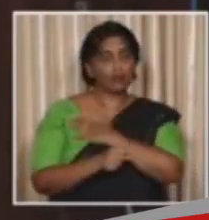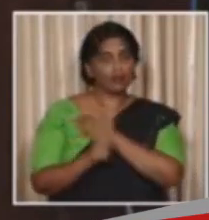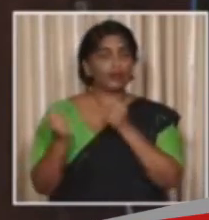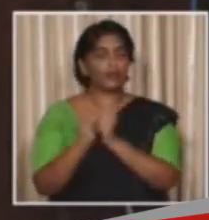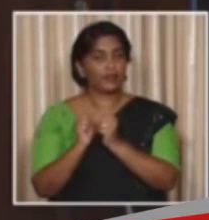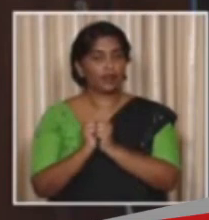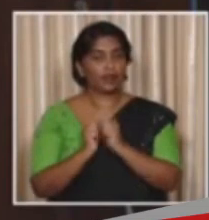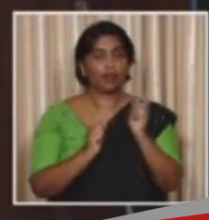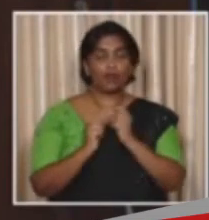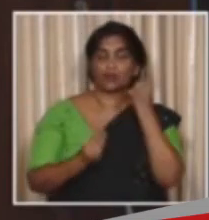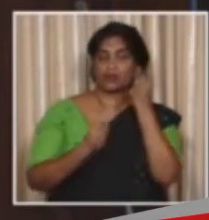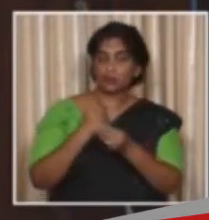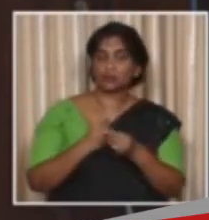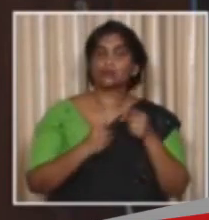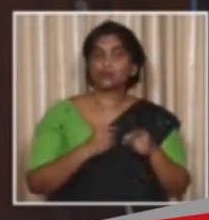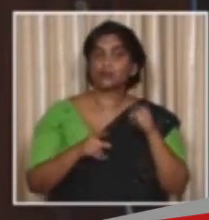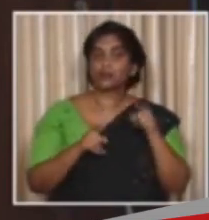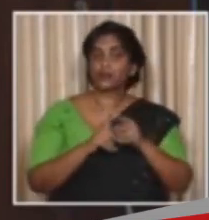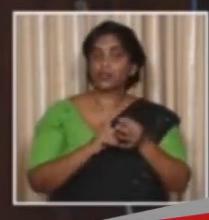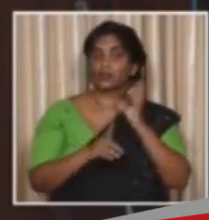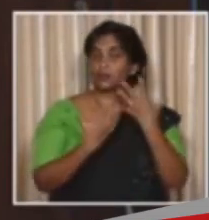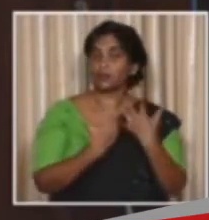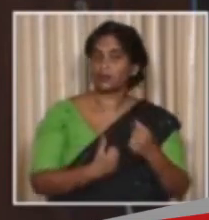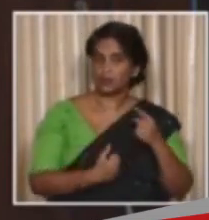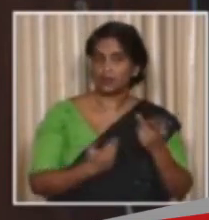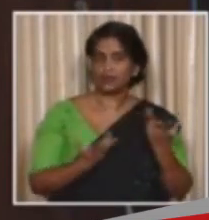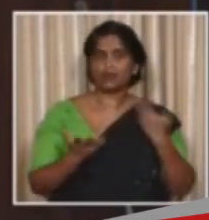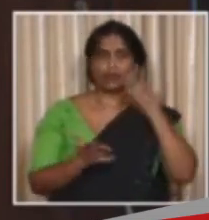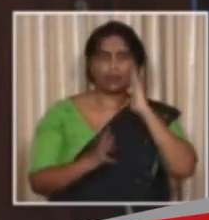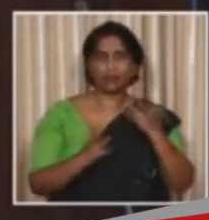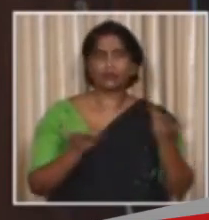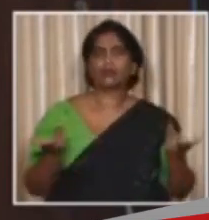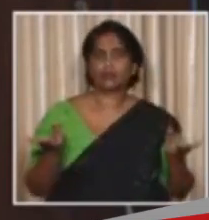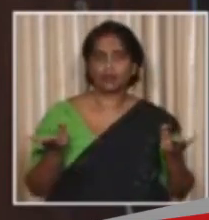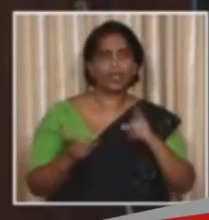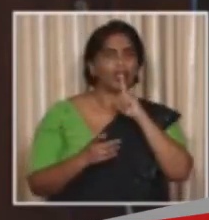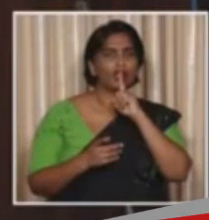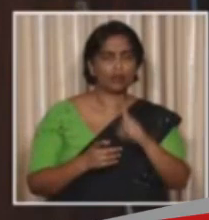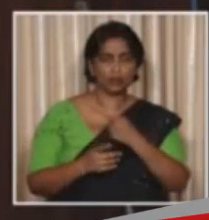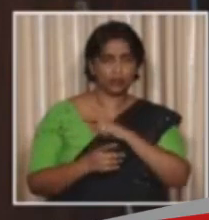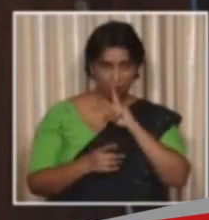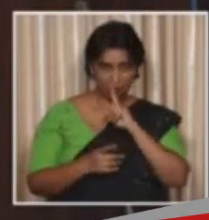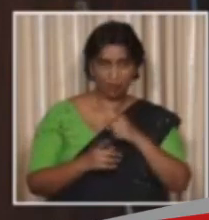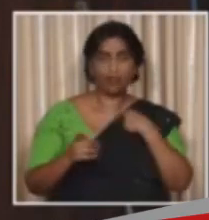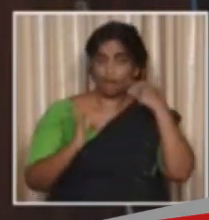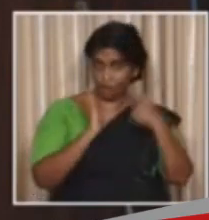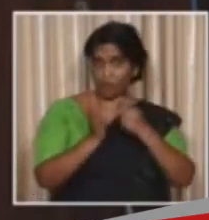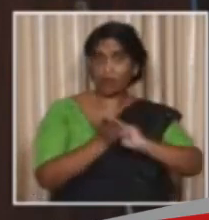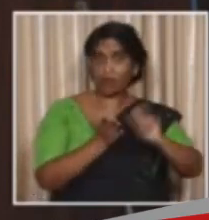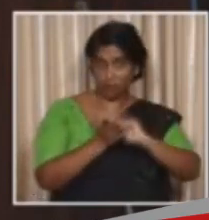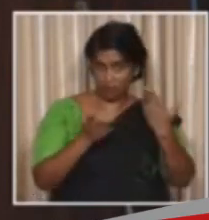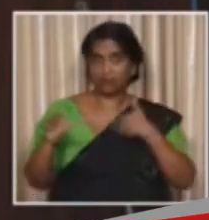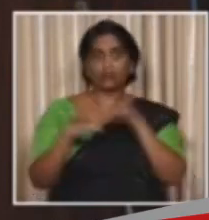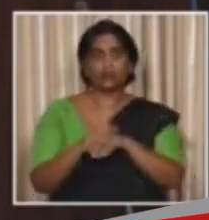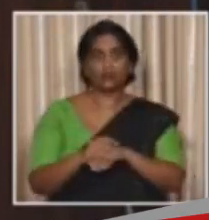වුණා ගෝඨාභයසේකරට වැඩ කළා කාර්යාල දීලා තමයි ඔය සභාපතිකම ගත්තේ මොන ස්වාධීනද කවුද කියන්නේ මොකද